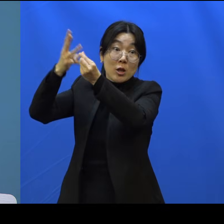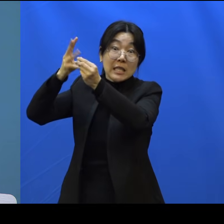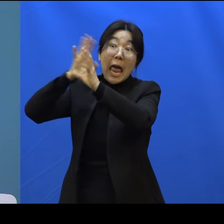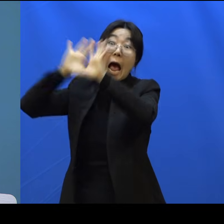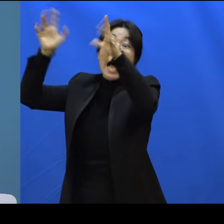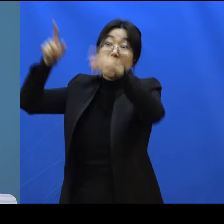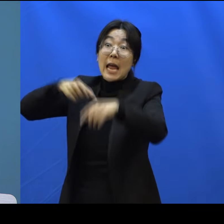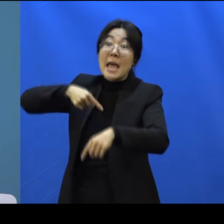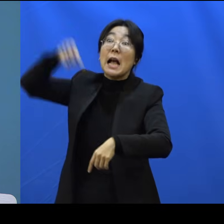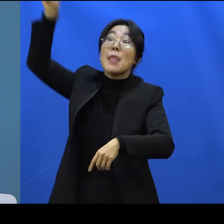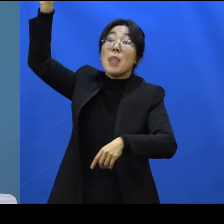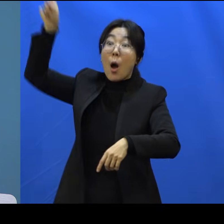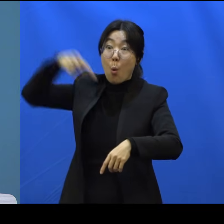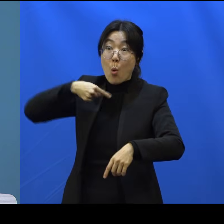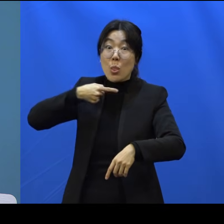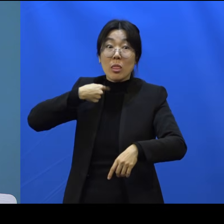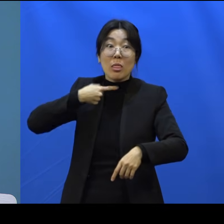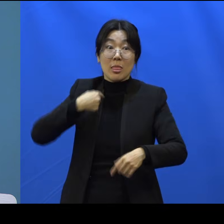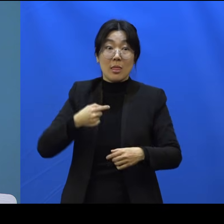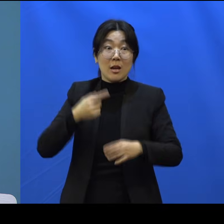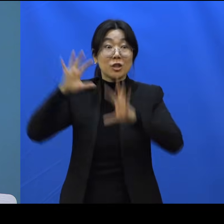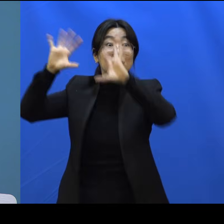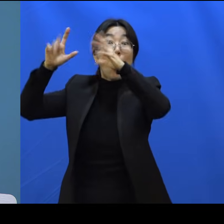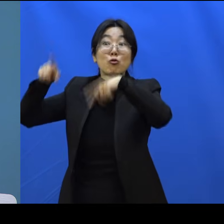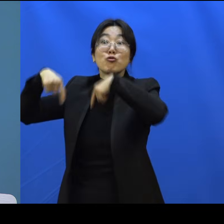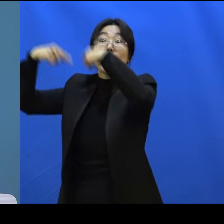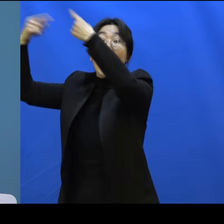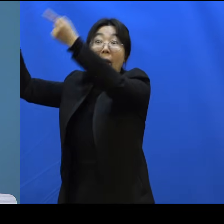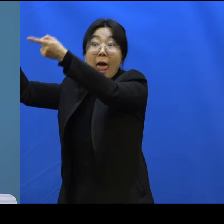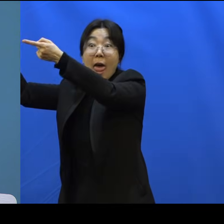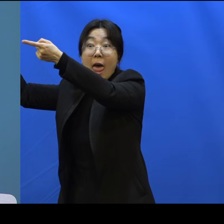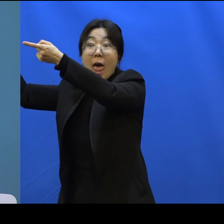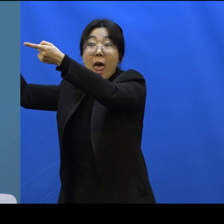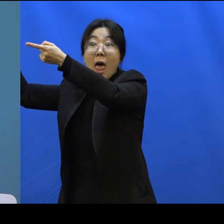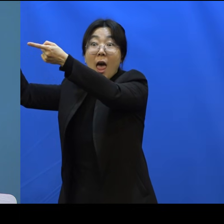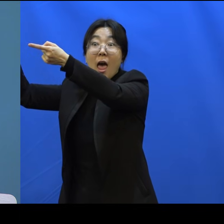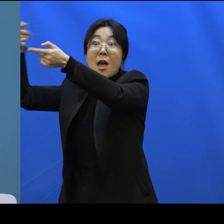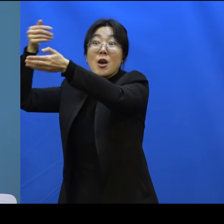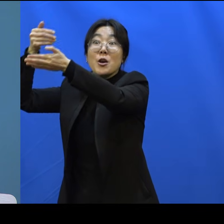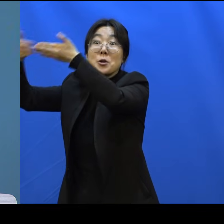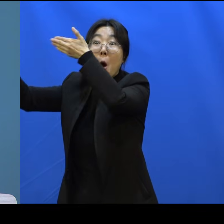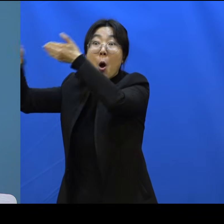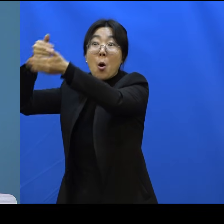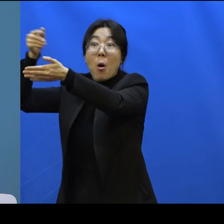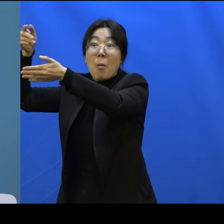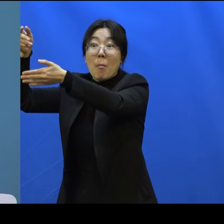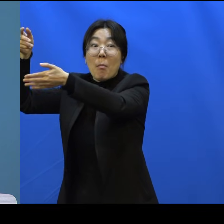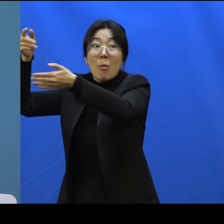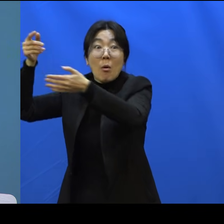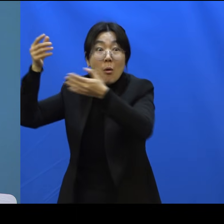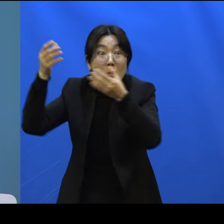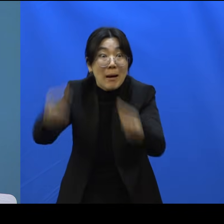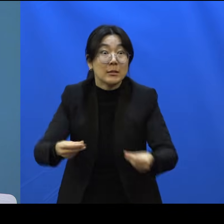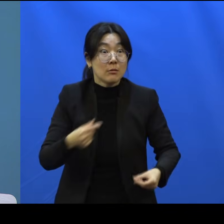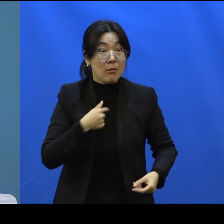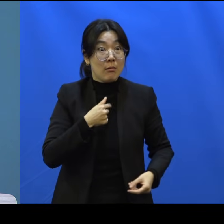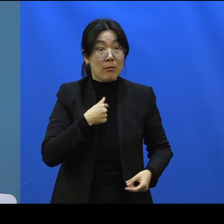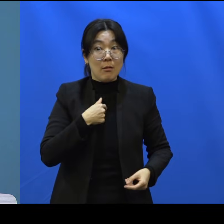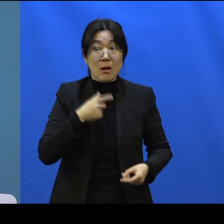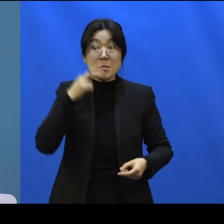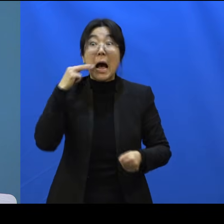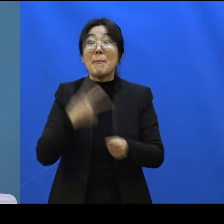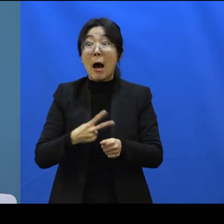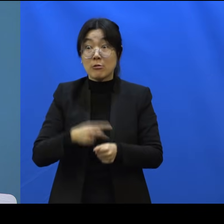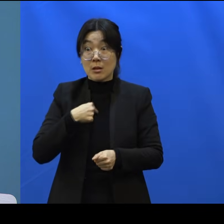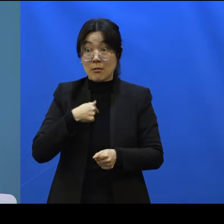여러분, 소위 말하면 천국 갔다 온 거예요. 천국을 실제로 갔다 온 거예요, 바울이. 그 경험을 삼청천에 올라간 경험을